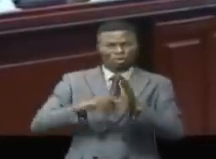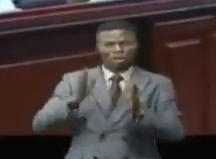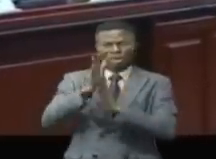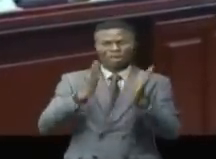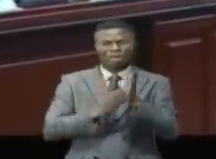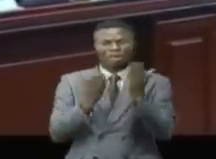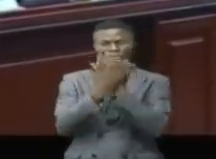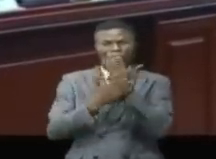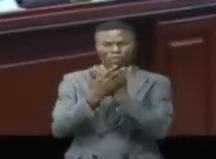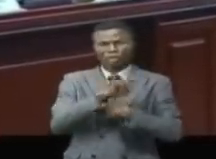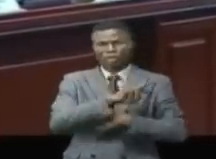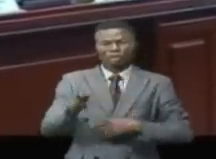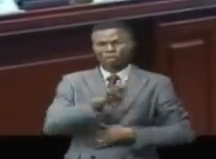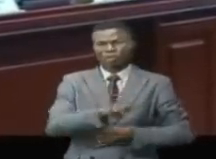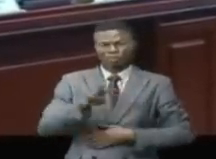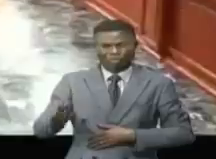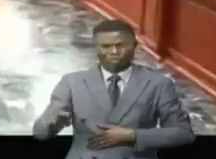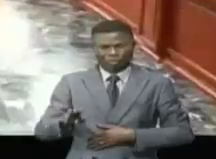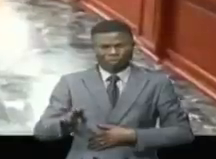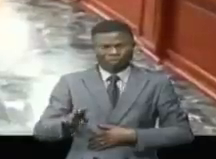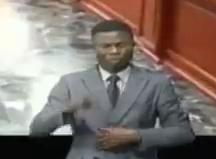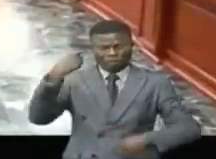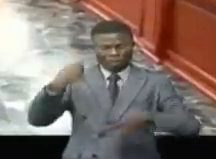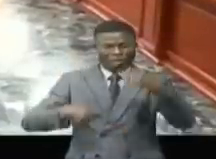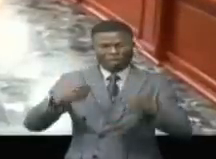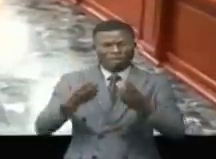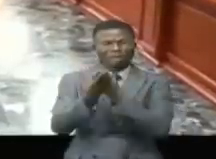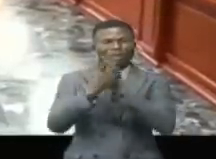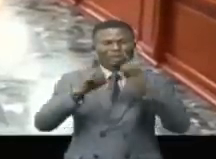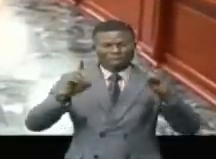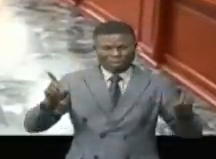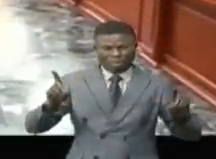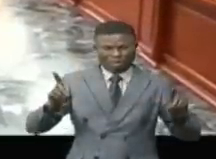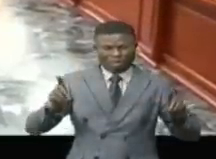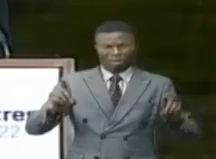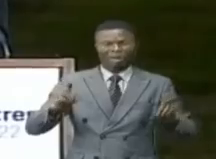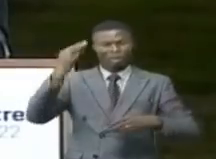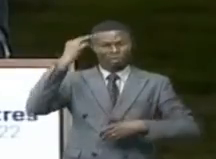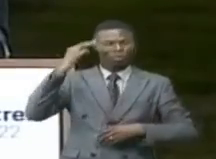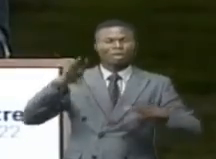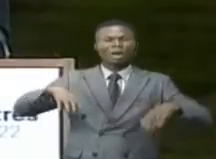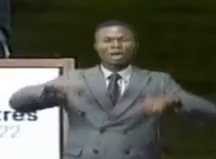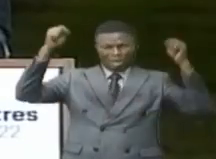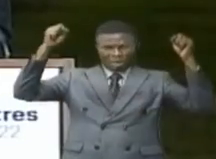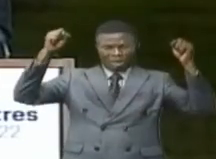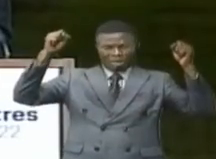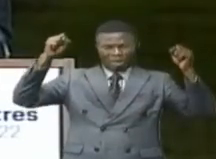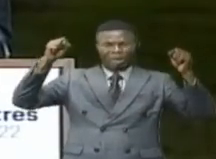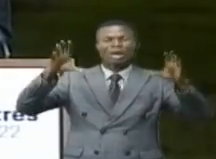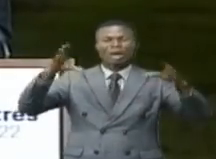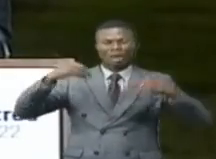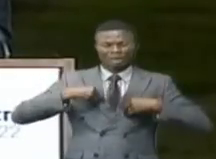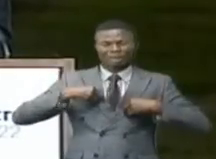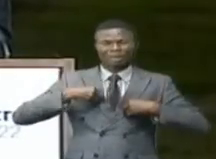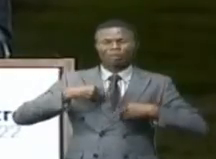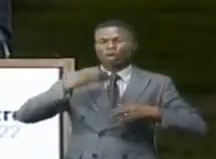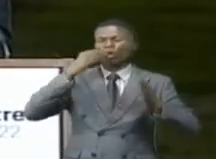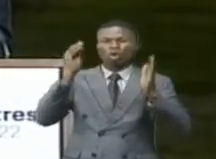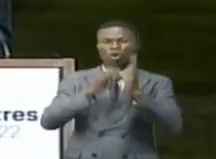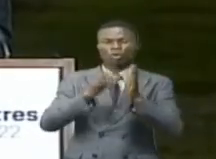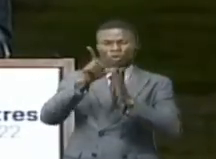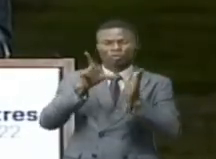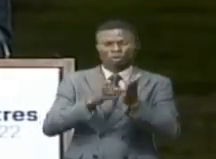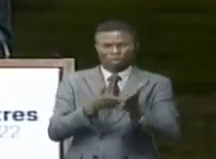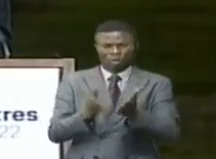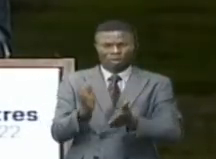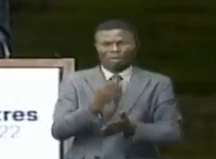juillet 2022. Après débat et délibération, le Conseil a adopté ces projets d'ordonnance-loi.